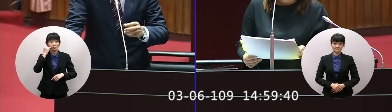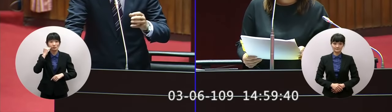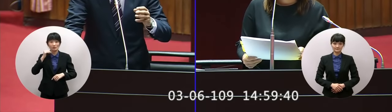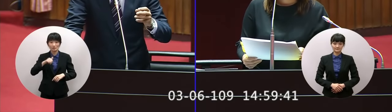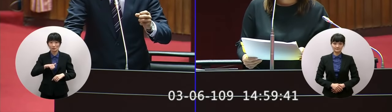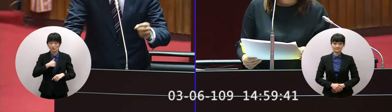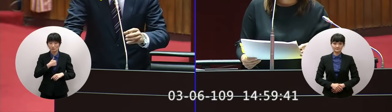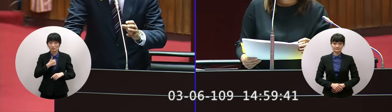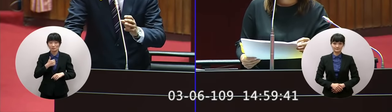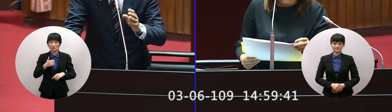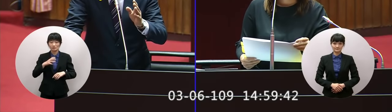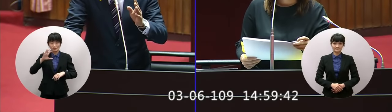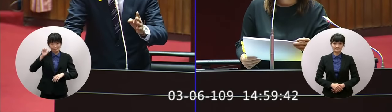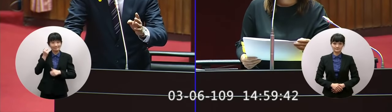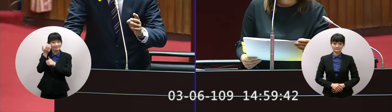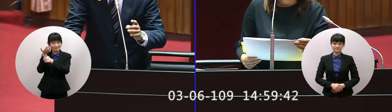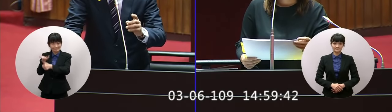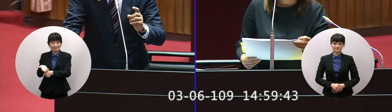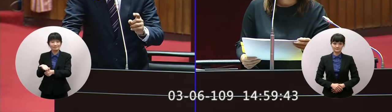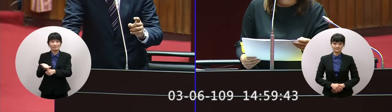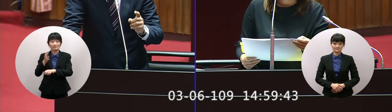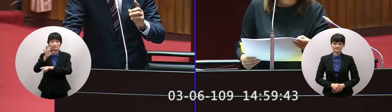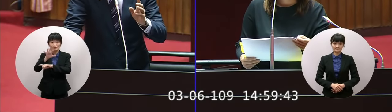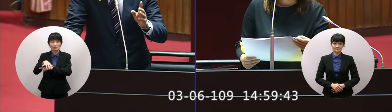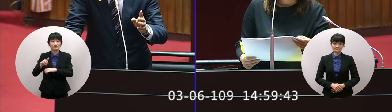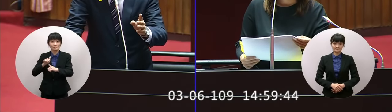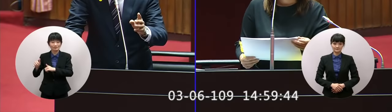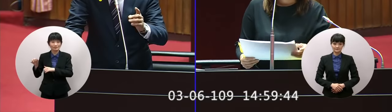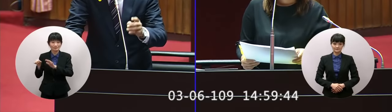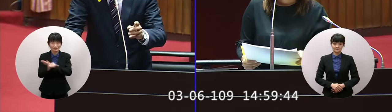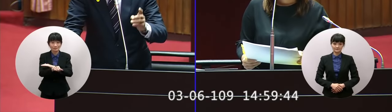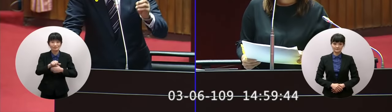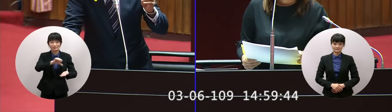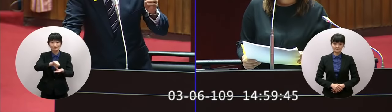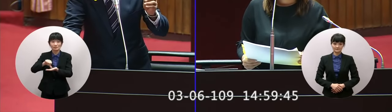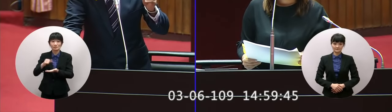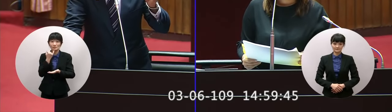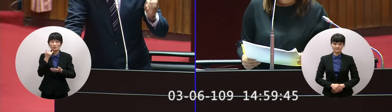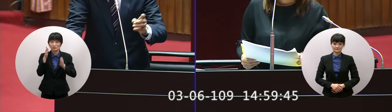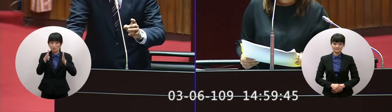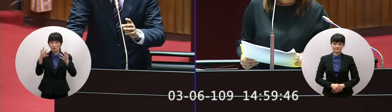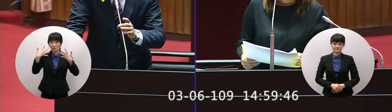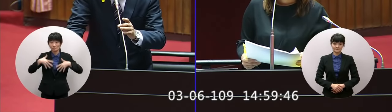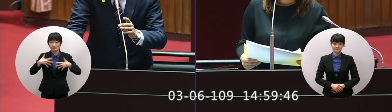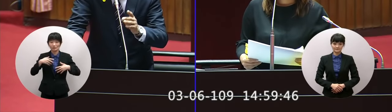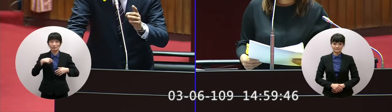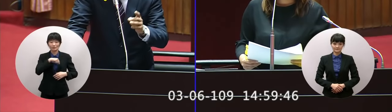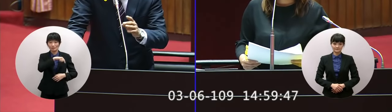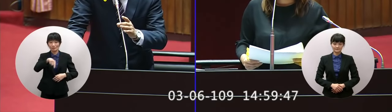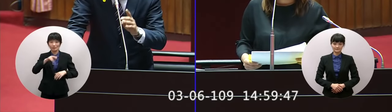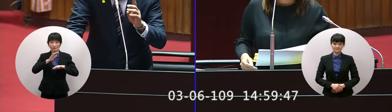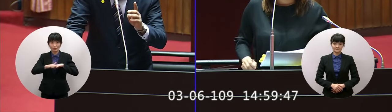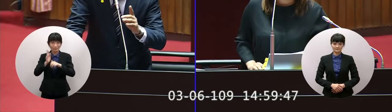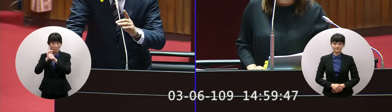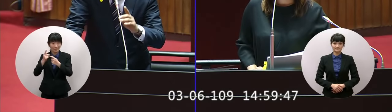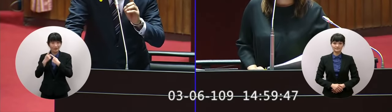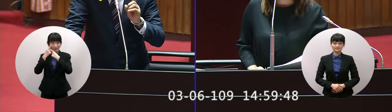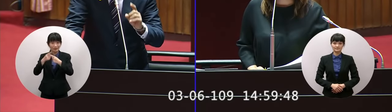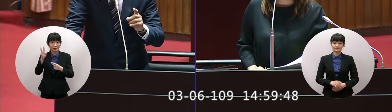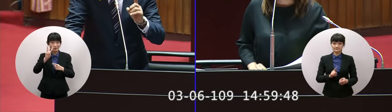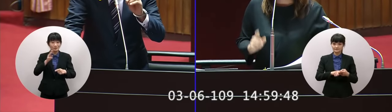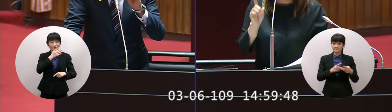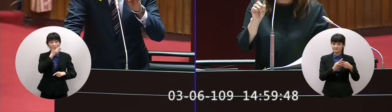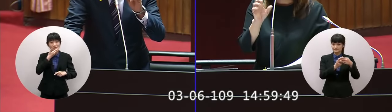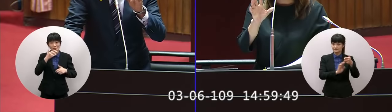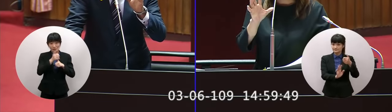迄个权利。也在加入农保，这个我们已经有解决了，所以您咨询的这个部分，我们会到现场，那会跟水利署这